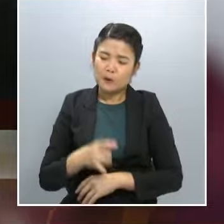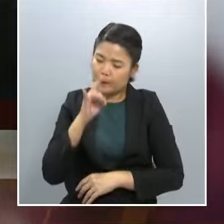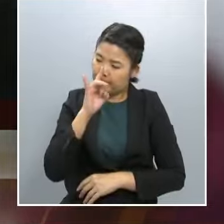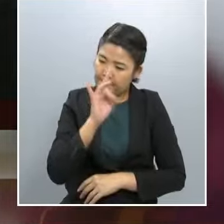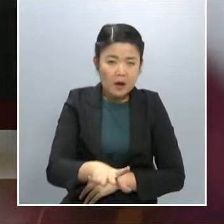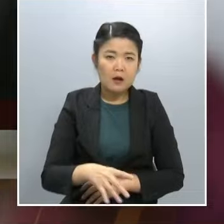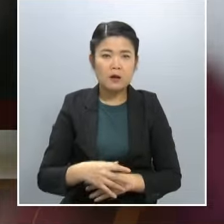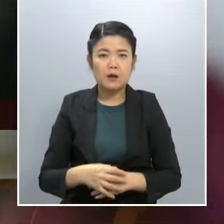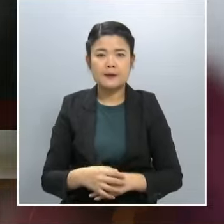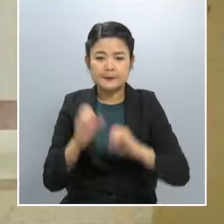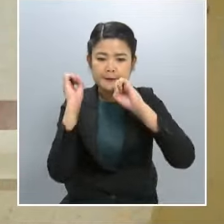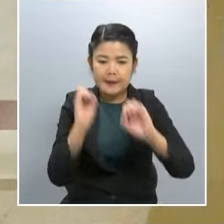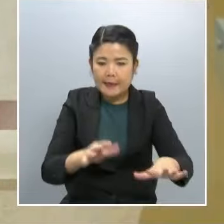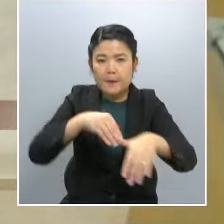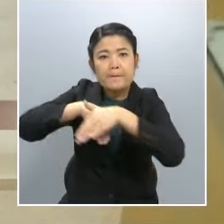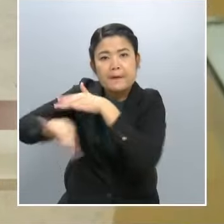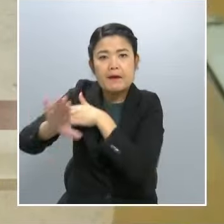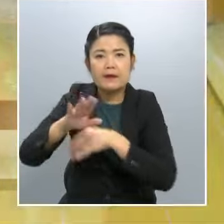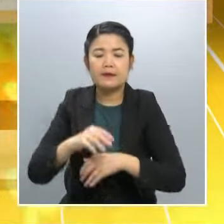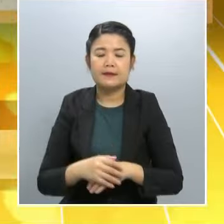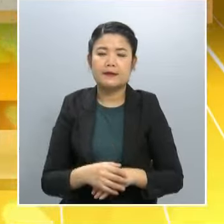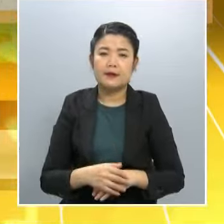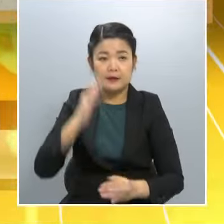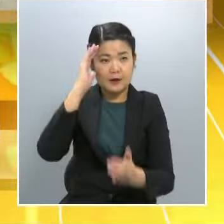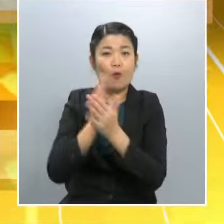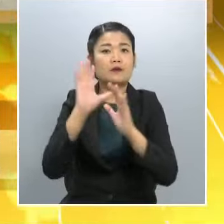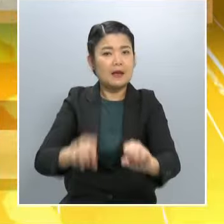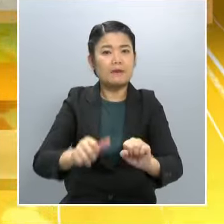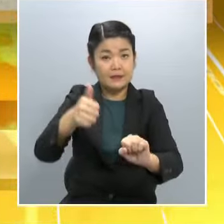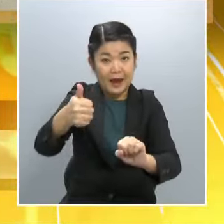ๆทิ้งแล้วหนีเฉยเลยตำรวจจับได้เดี๋ยวไปขยายผลต่อ